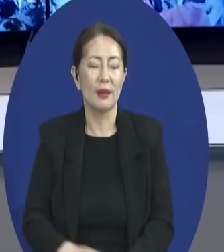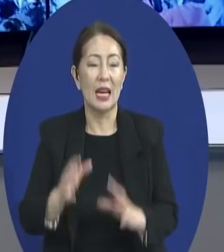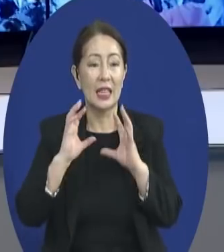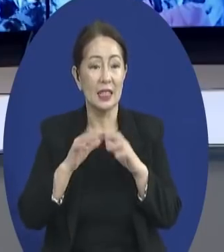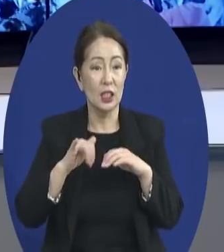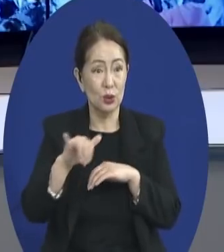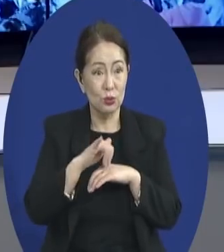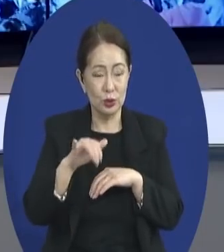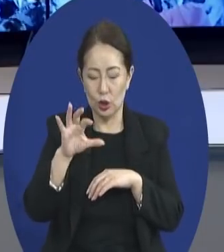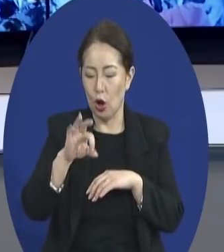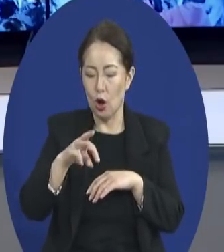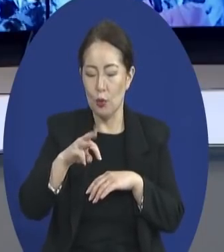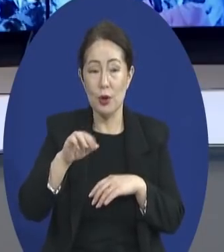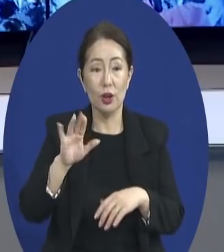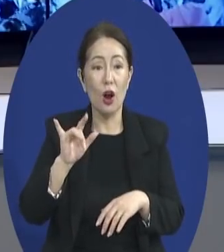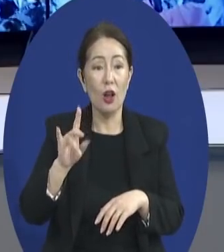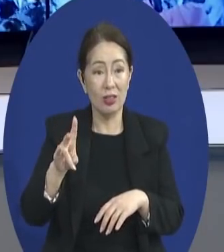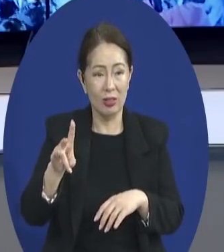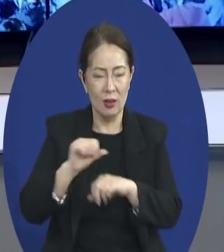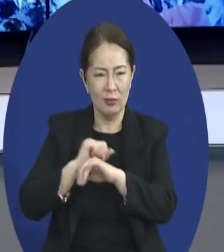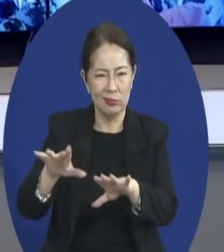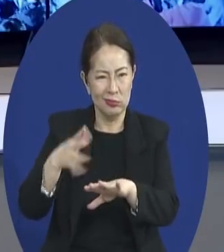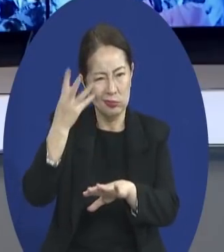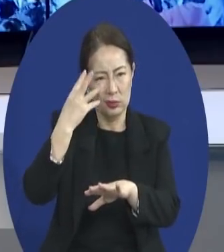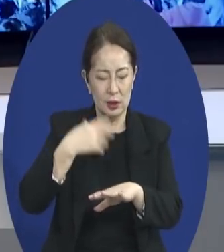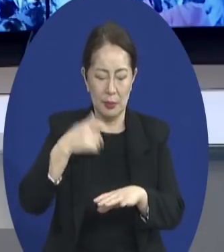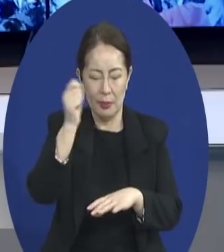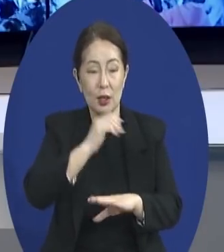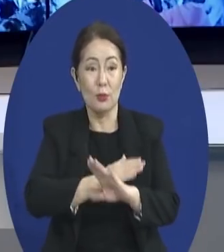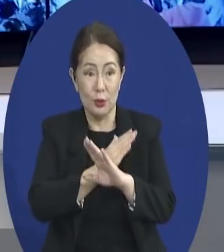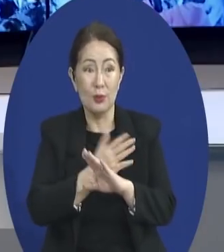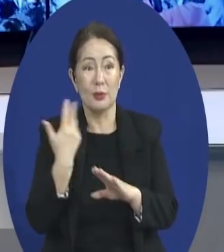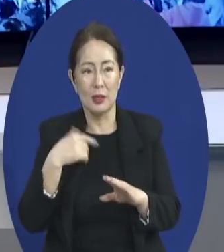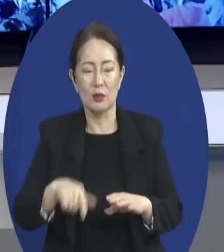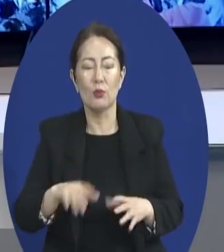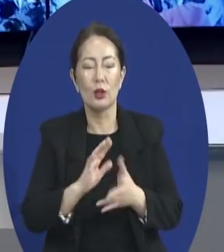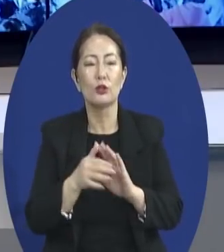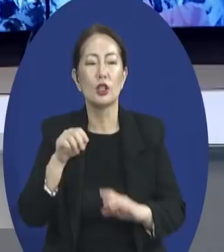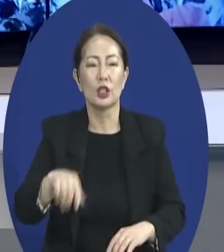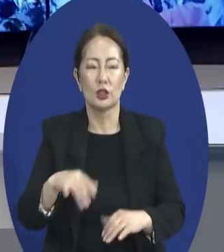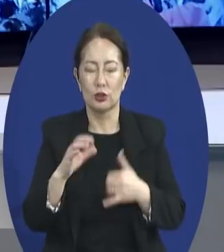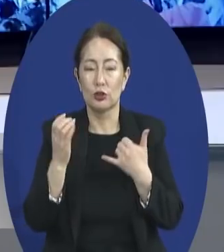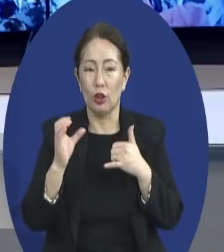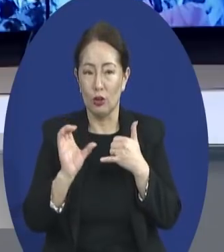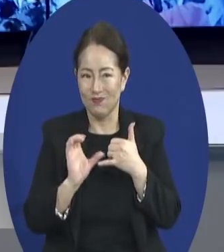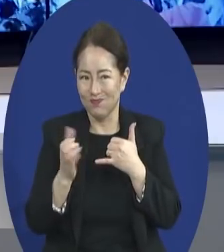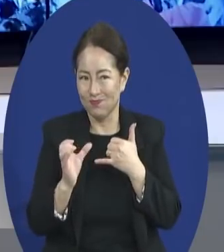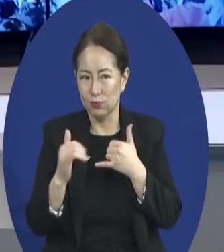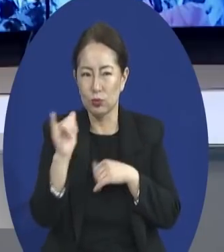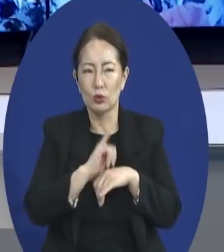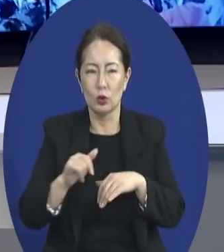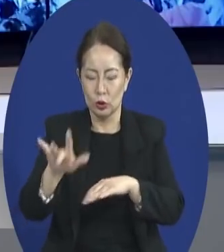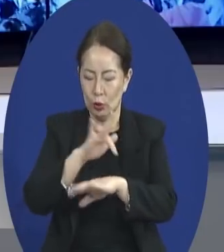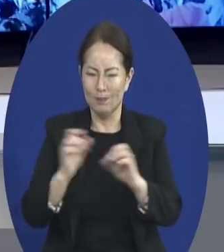Дэлхийн улс орнууд омикрон хувилбарын тархалтаас үүдэн баярын арга хэмжээндээ цуцалж байхад Умар Солонгос улс шинэ оны баярыг төв талбайдаа өргөн дэлгэр